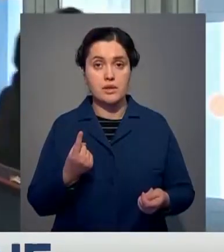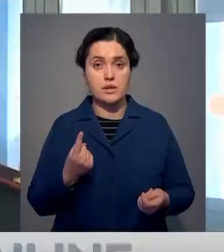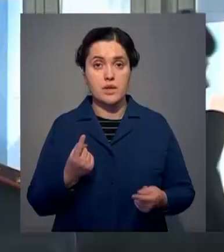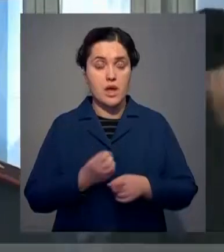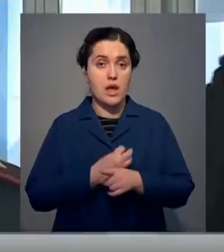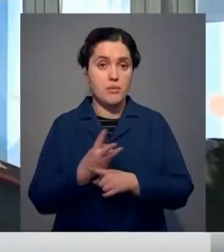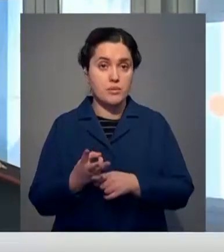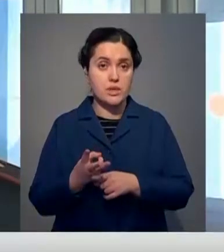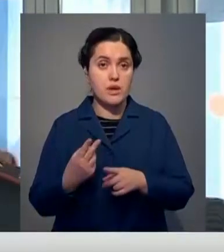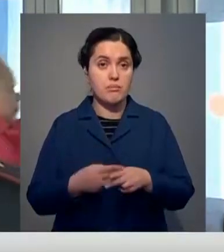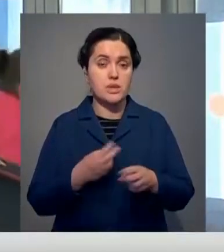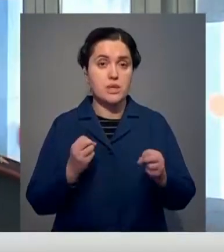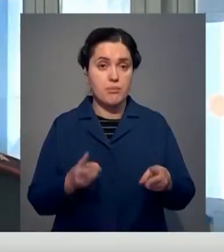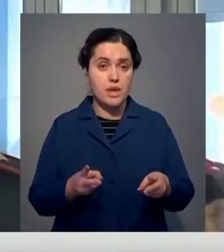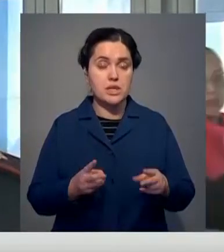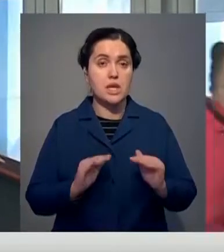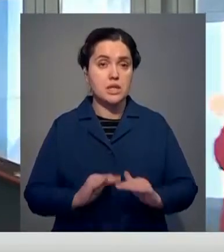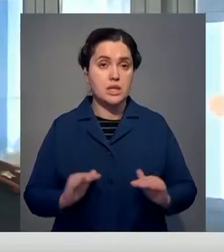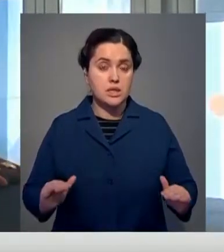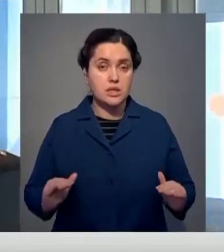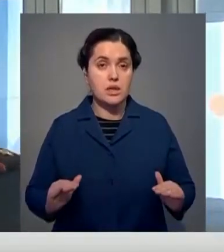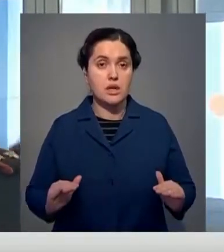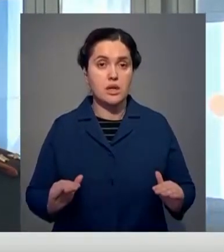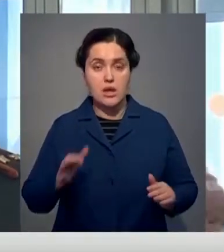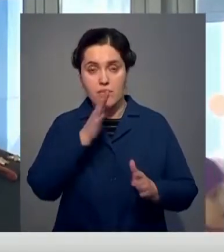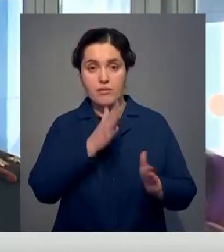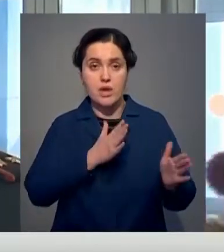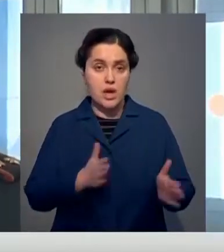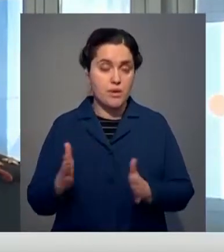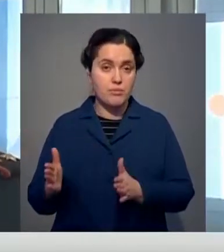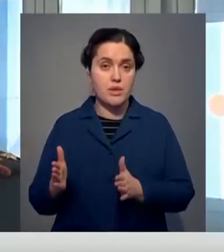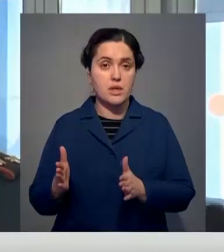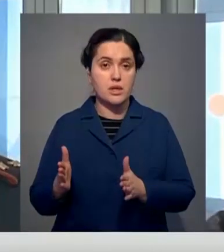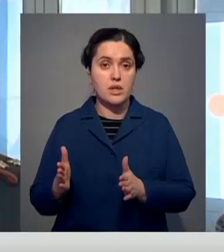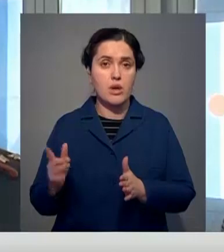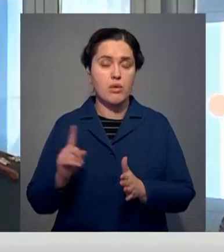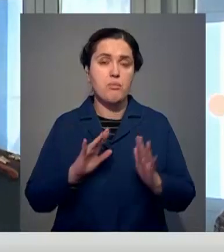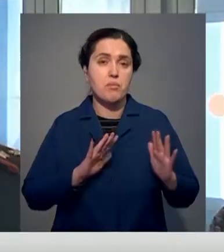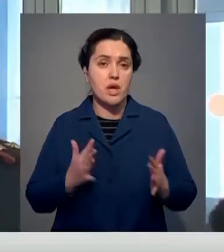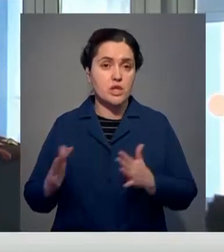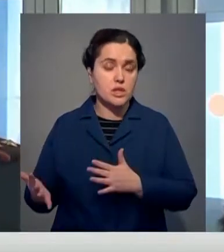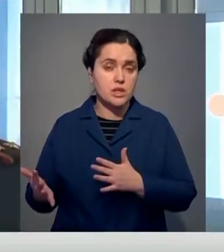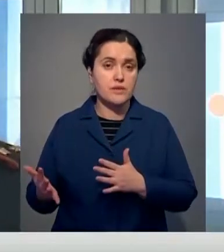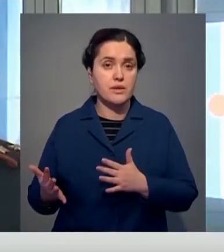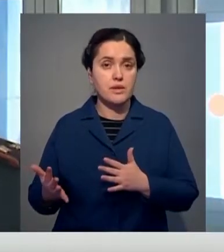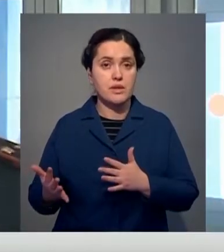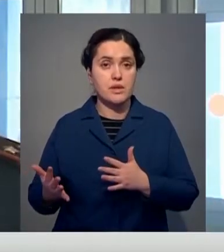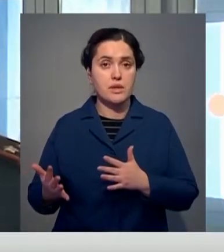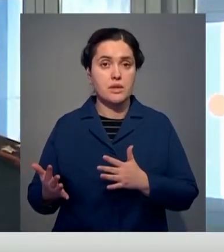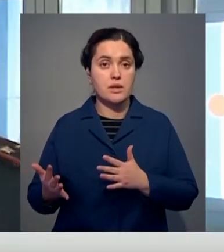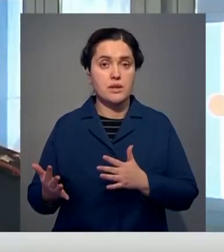обеспечивает безопасность детей, своевременно реагировать на какие-то происшествия и